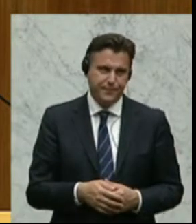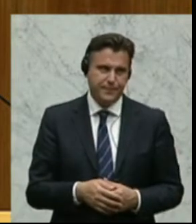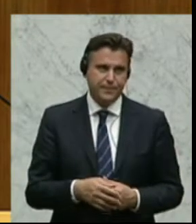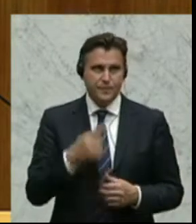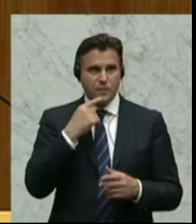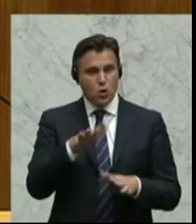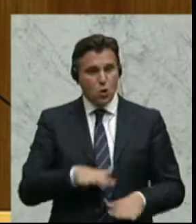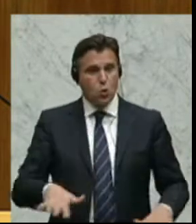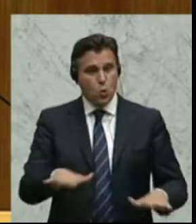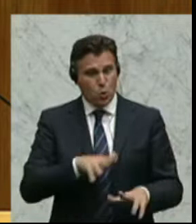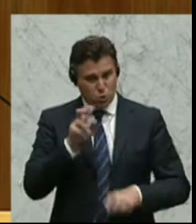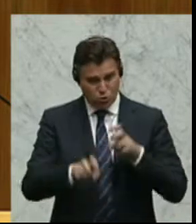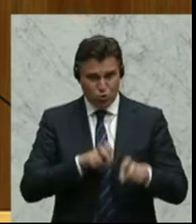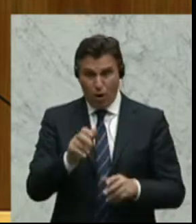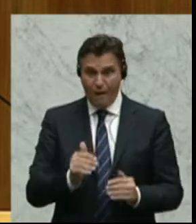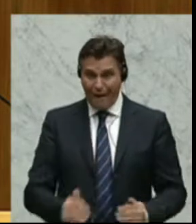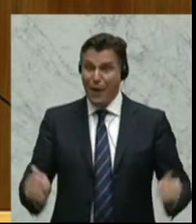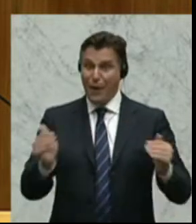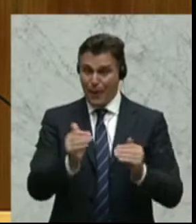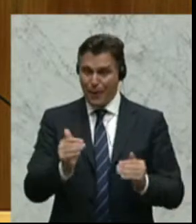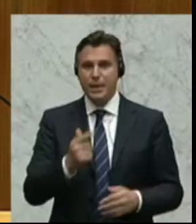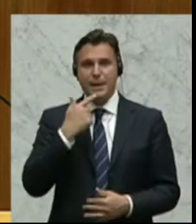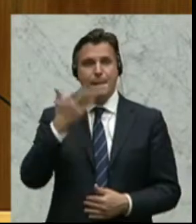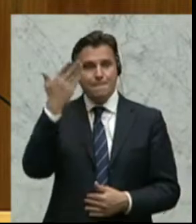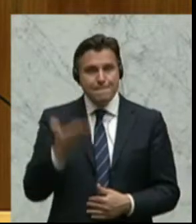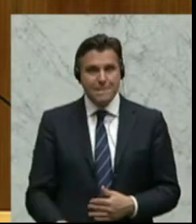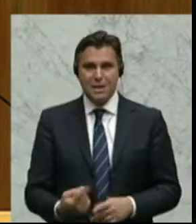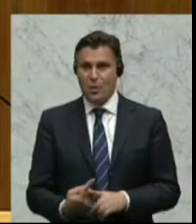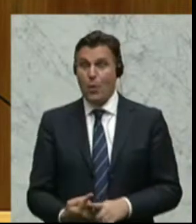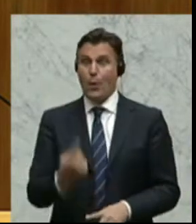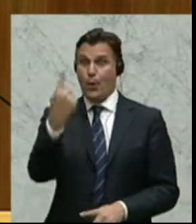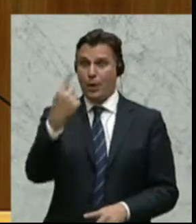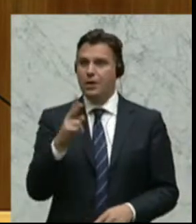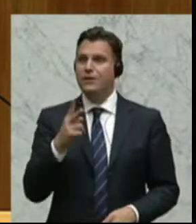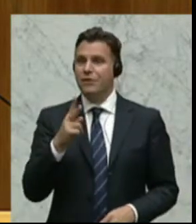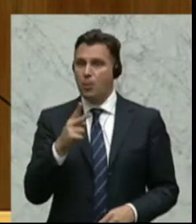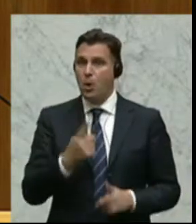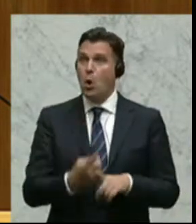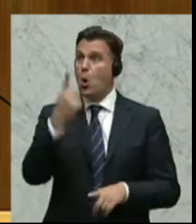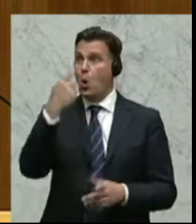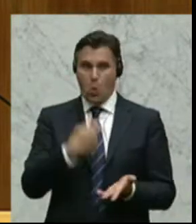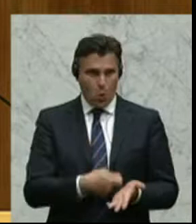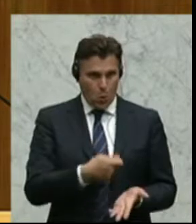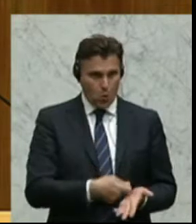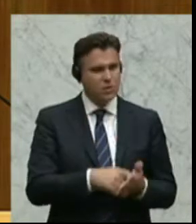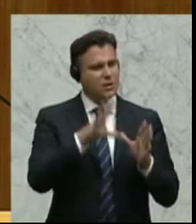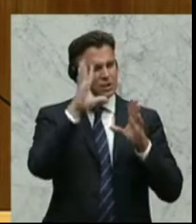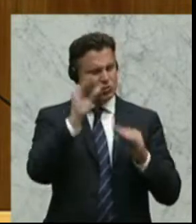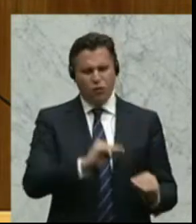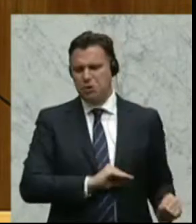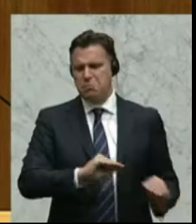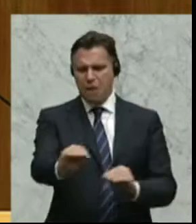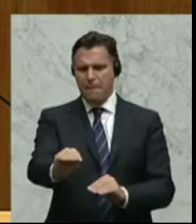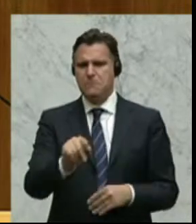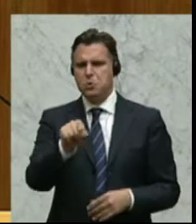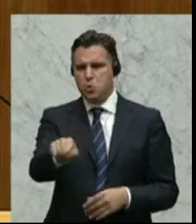wird, werden nämlich die Mieten in die Höhe schnellen, weil die höheren Kosten natürlich sofort an die Mieter weitergereicht werden.